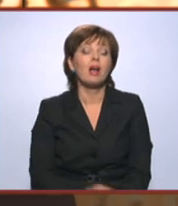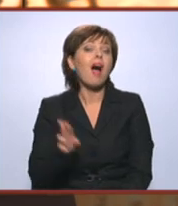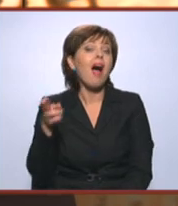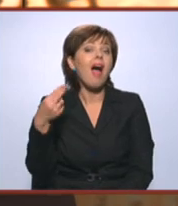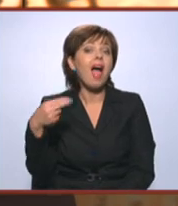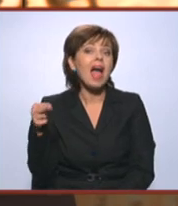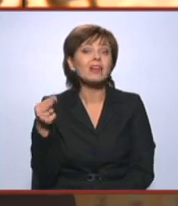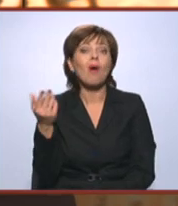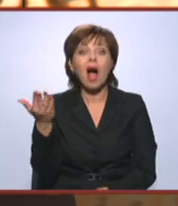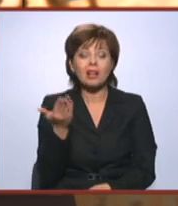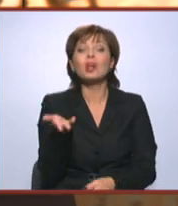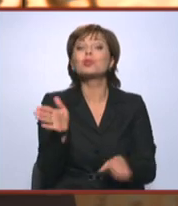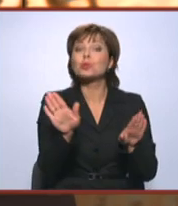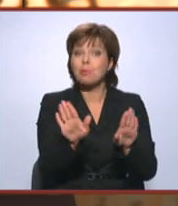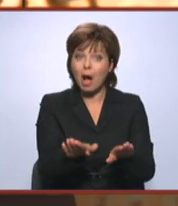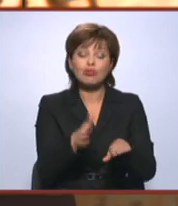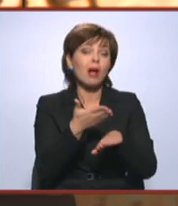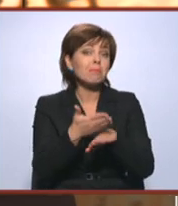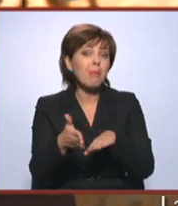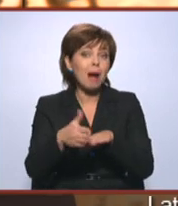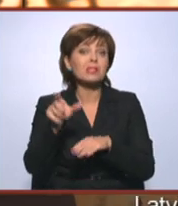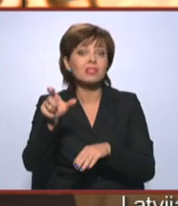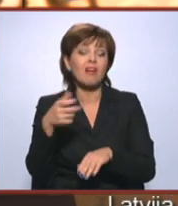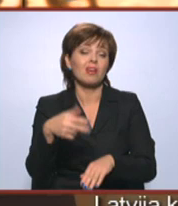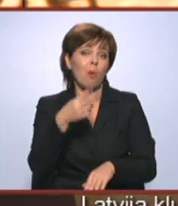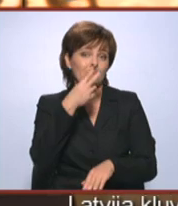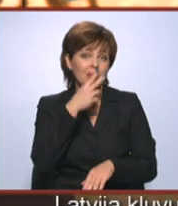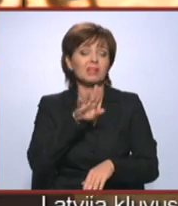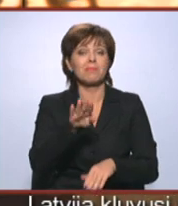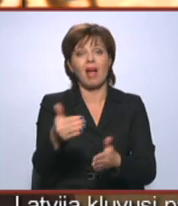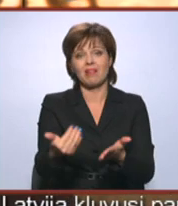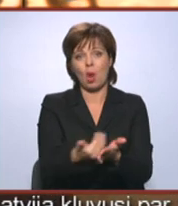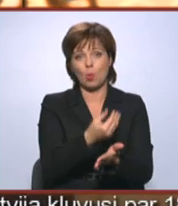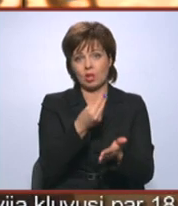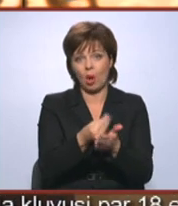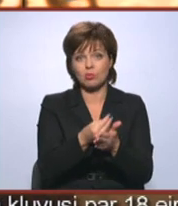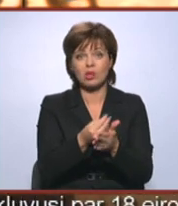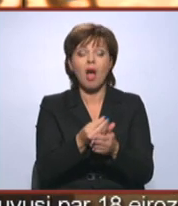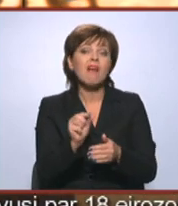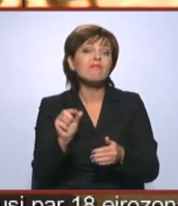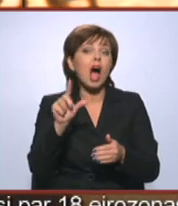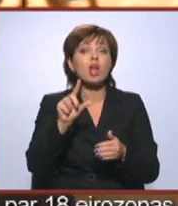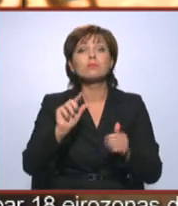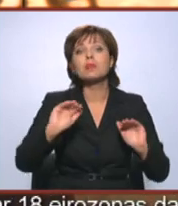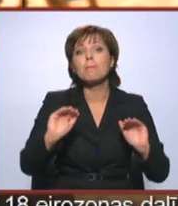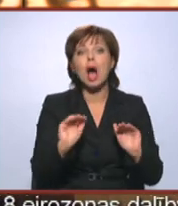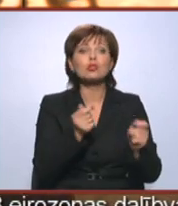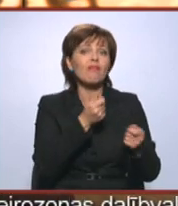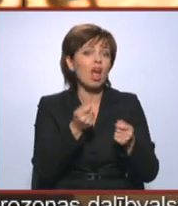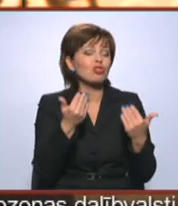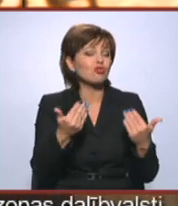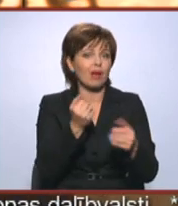Eiro atnācis uz palikšanu un pamazām arī cilvēki sāk pierast pie jaunās naudas. Vairums mazo veikaliņu gan šodien vēl nestrādā,